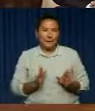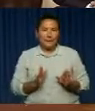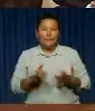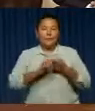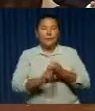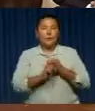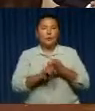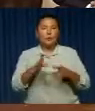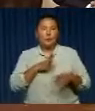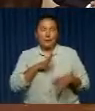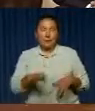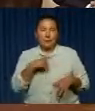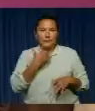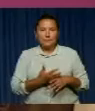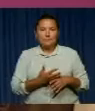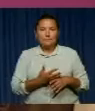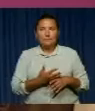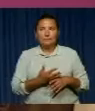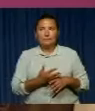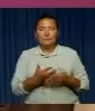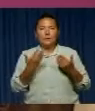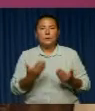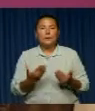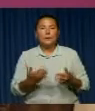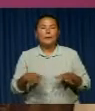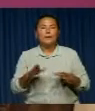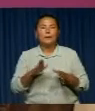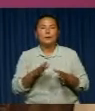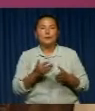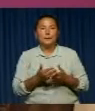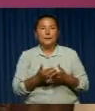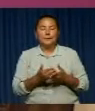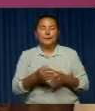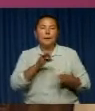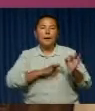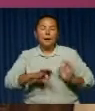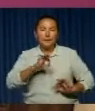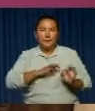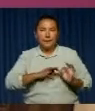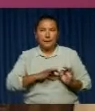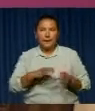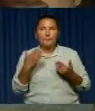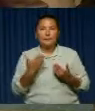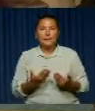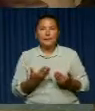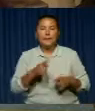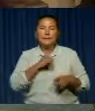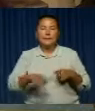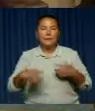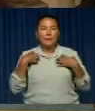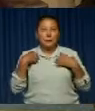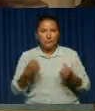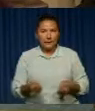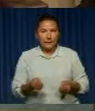вирустың тоқталмауына әсер ету үшін. Ол бір. Сондықтан сондай жаңағындай нелер пайдаланса, мен ойлаймын, или тез жазылып кетеді